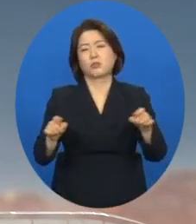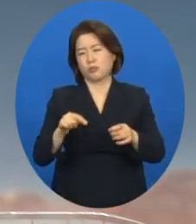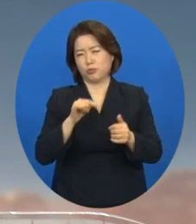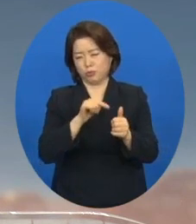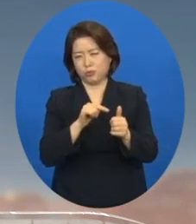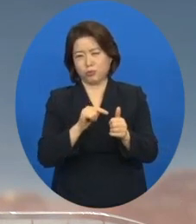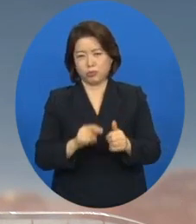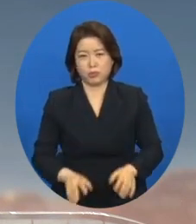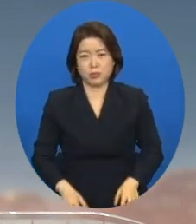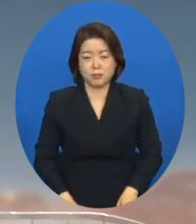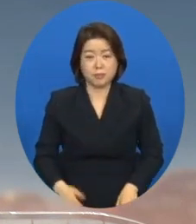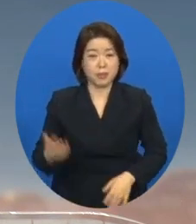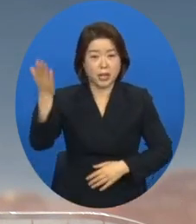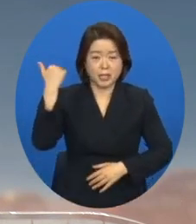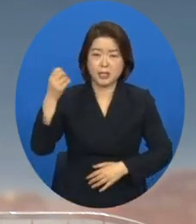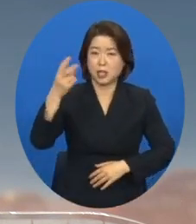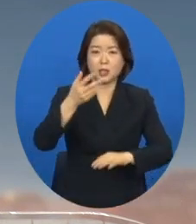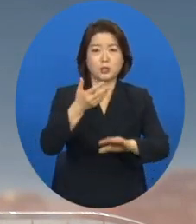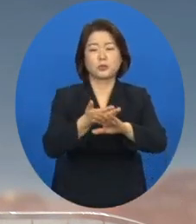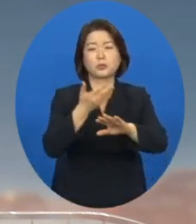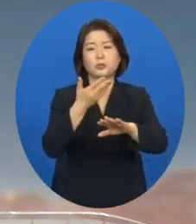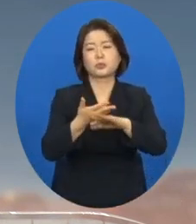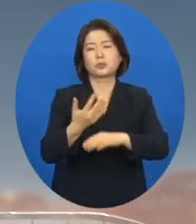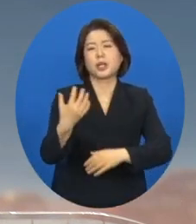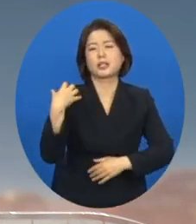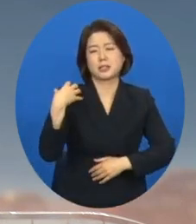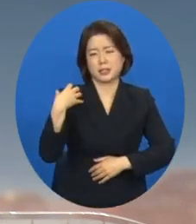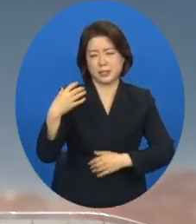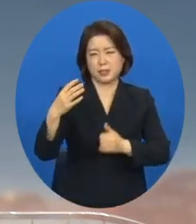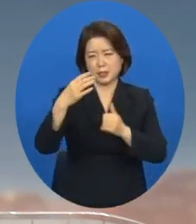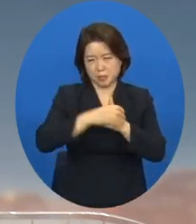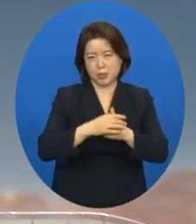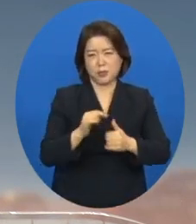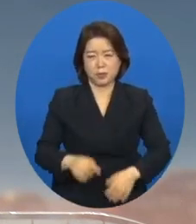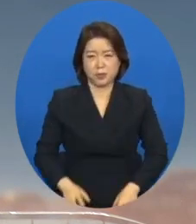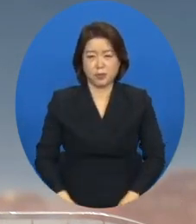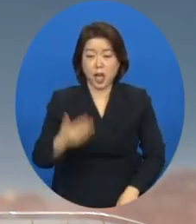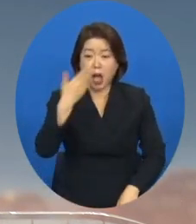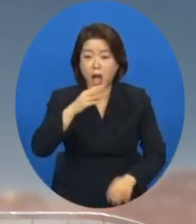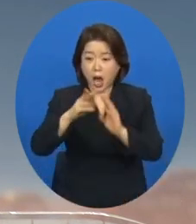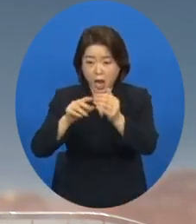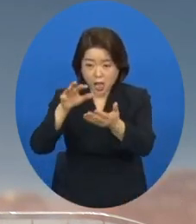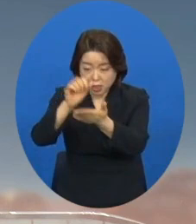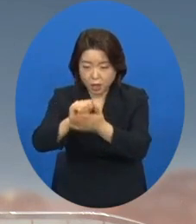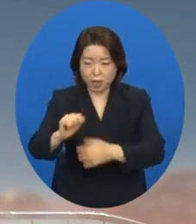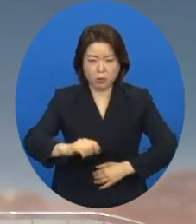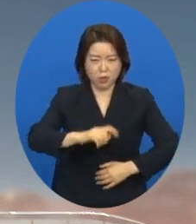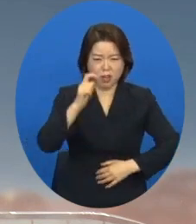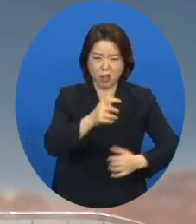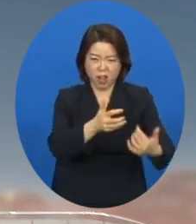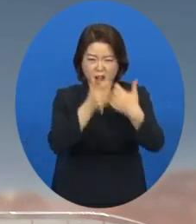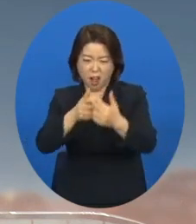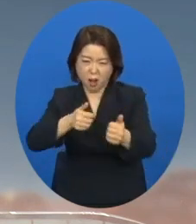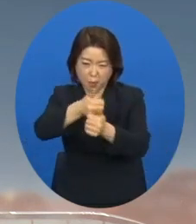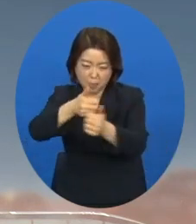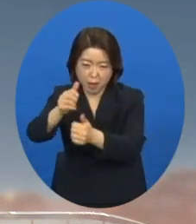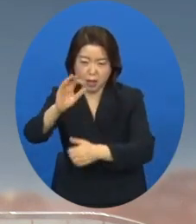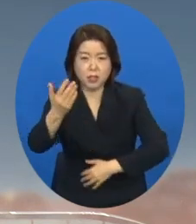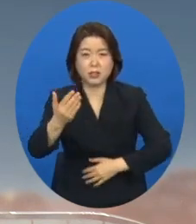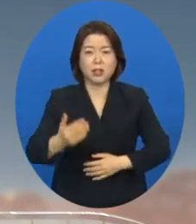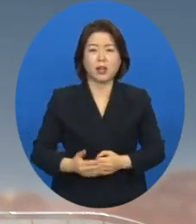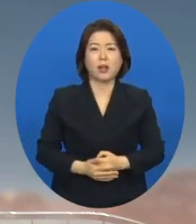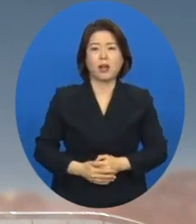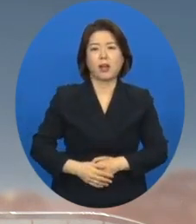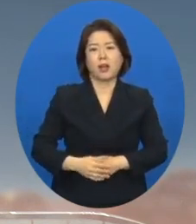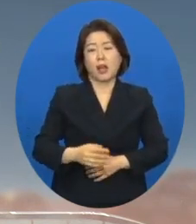것이죠. 예전과는 또 다른 사명이었던 것입니다. 자, 가나안 땅을 점령해야 되고 강력한 대적을 물리쳐야 되고 또한